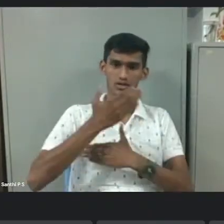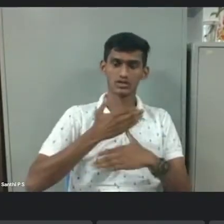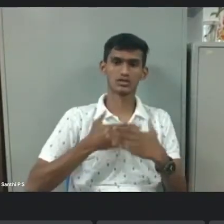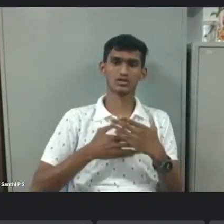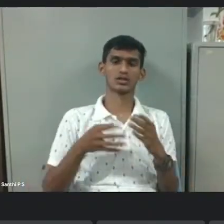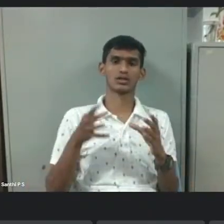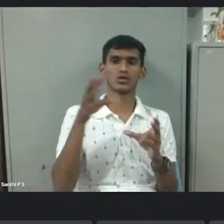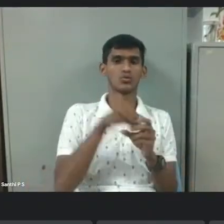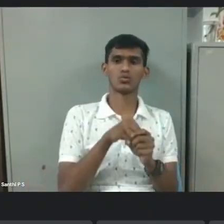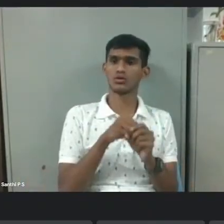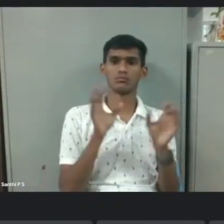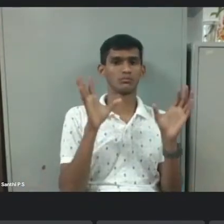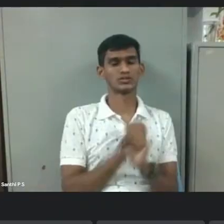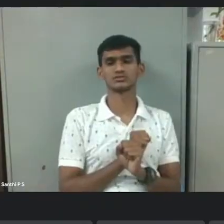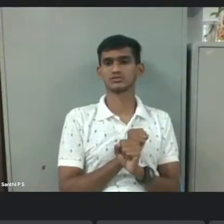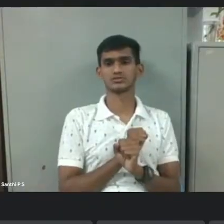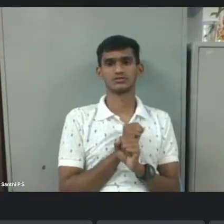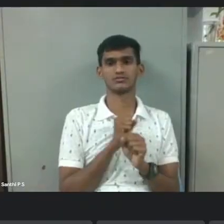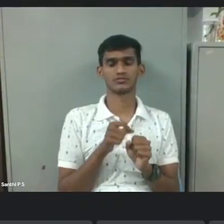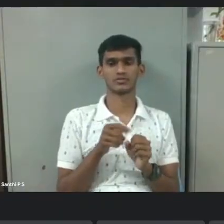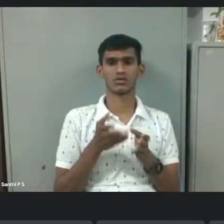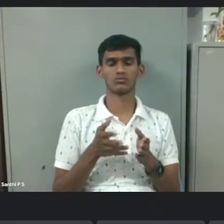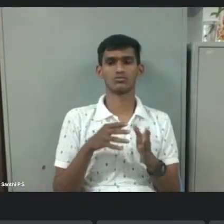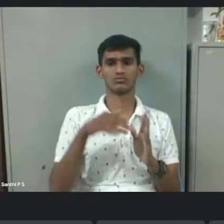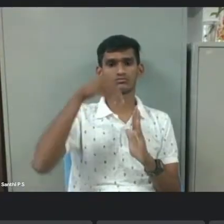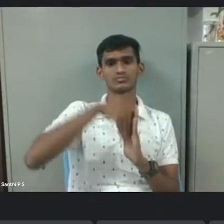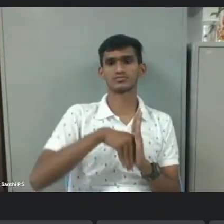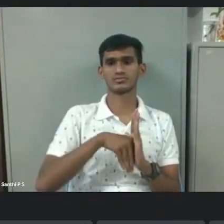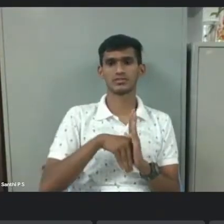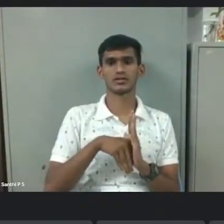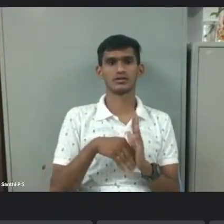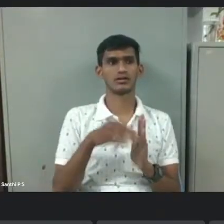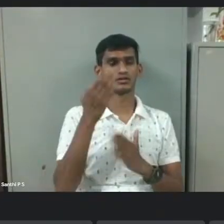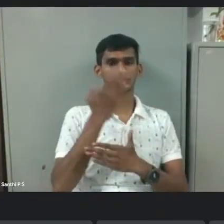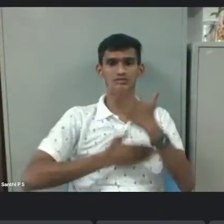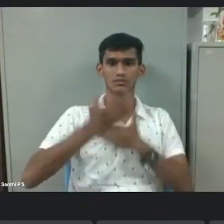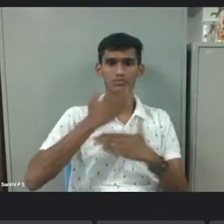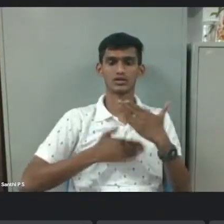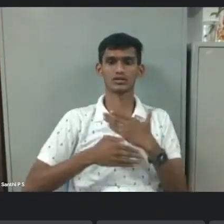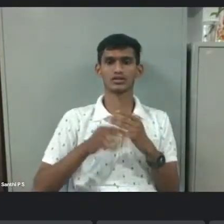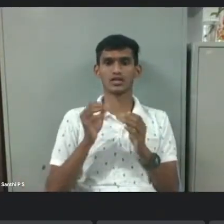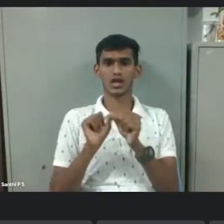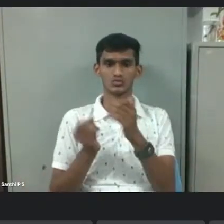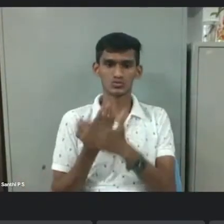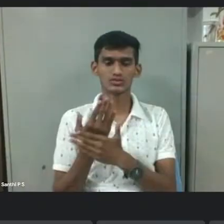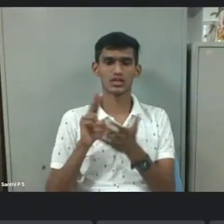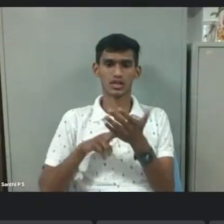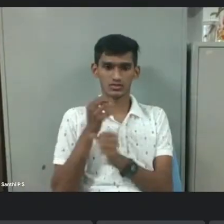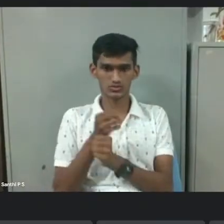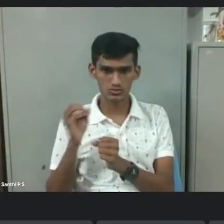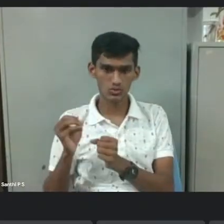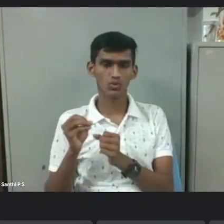ഉണ്ടാവുന്നില്ല. അപ്പൊ ഇതൊരു വലിയ ഫ്ലോ തന്നെയാണ്. അപ്പൊ പല ഭിന്നശേഷി സംഘടനകളും എല്ലാം NMCക്കും ഒക്കെ റെപ്രസെന്റേഷൻ